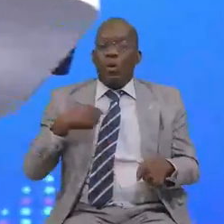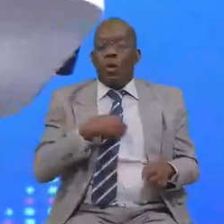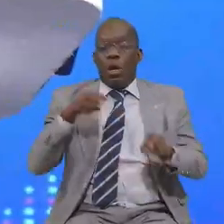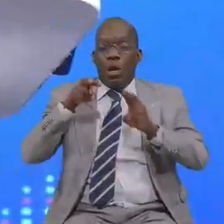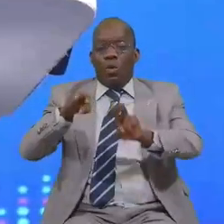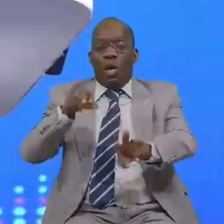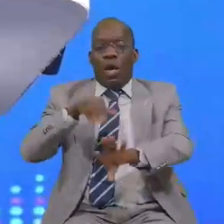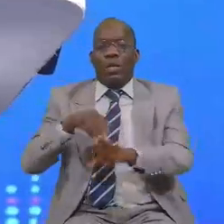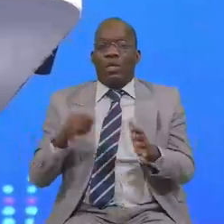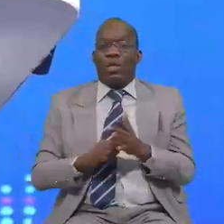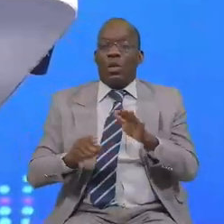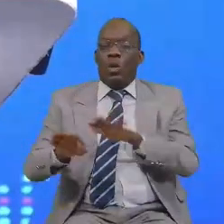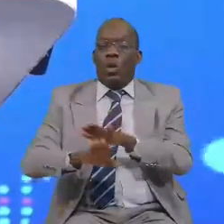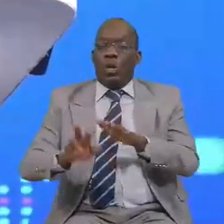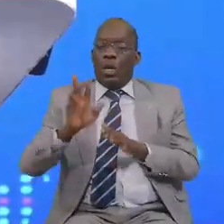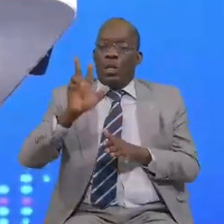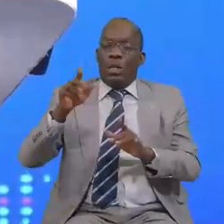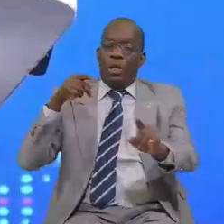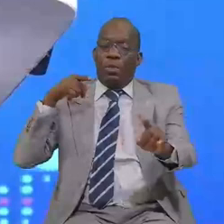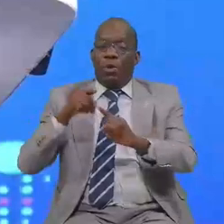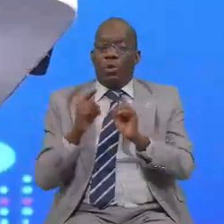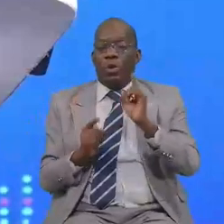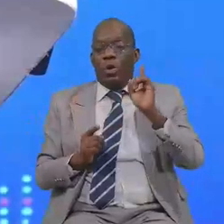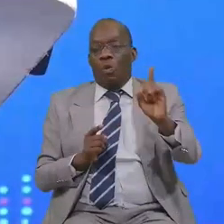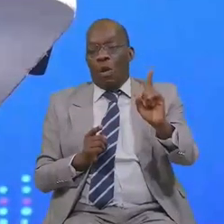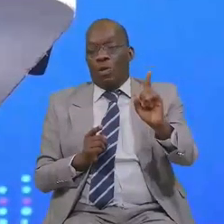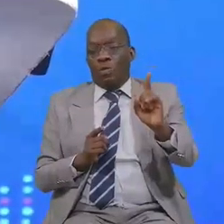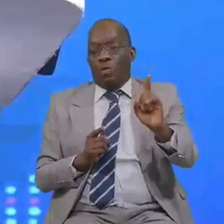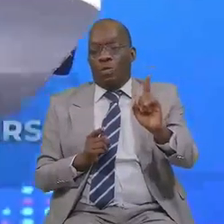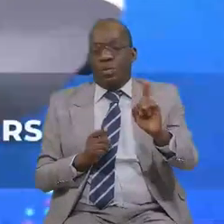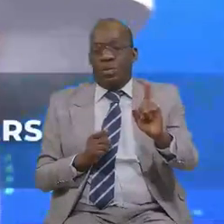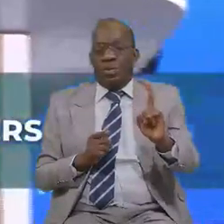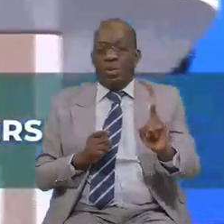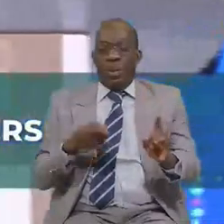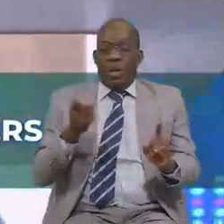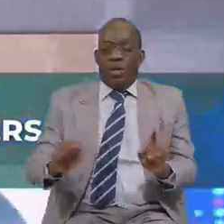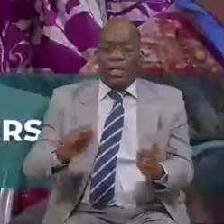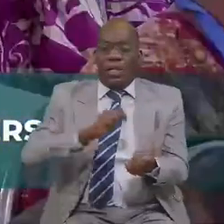trois perspectives. Premièrement, c'est la transformation